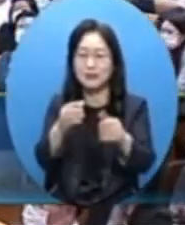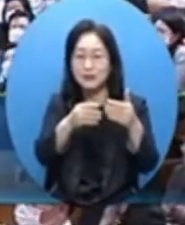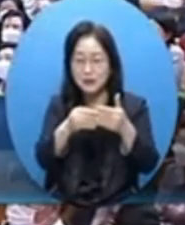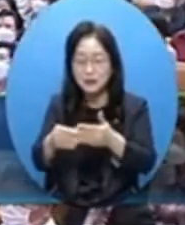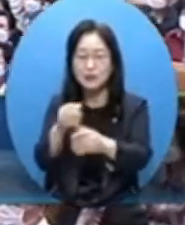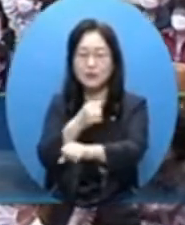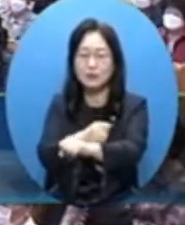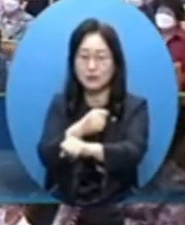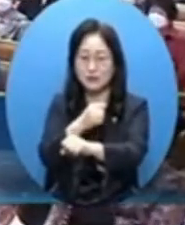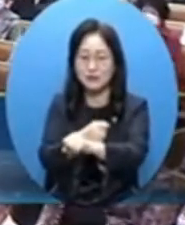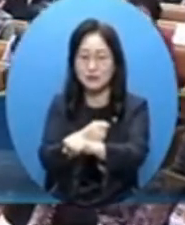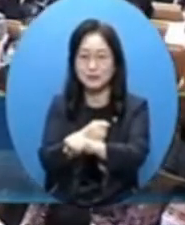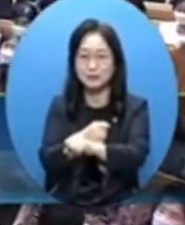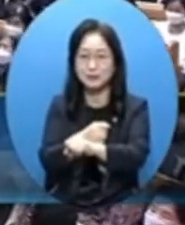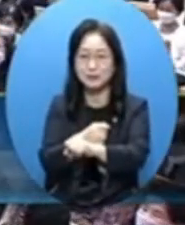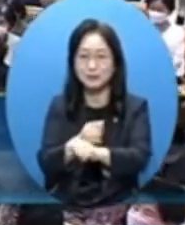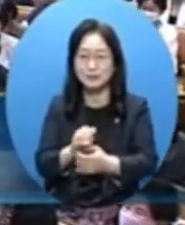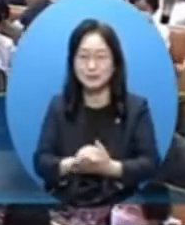인도하심